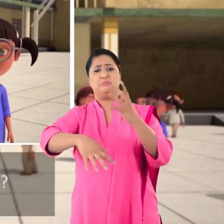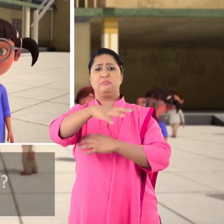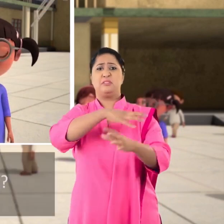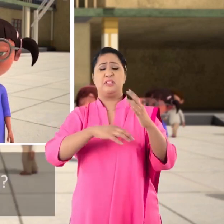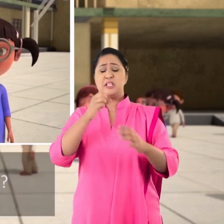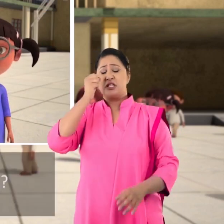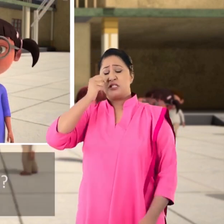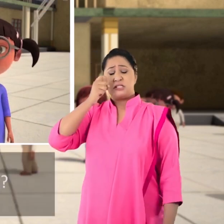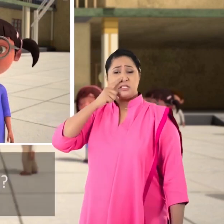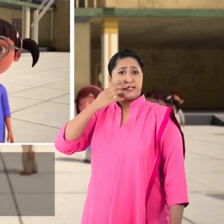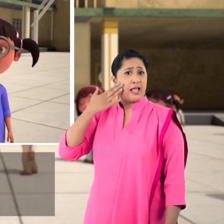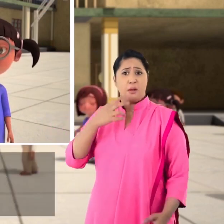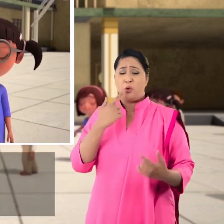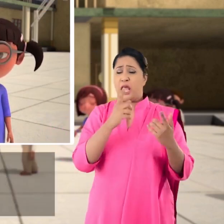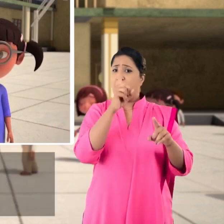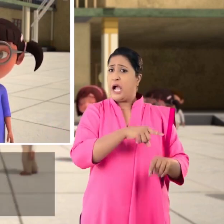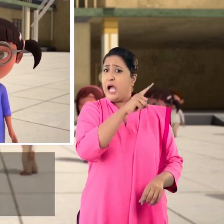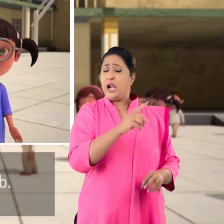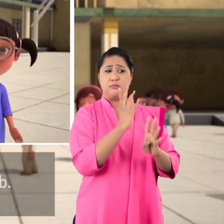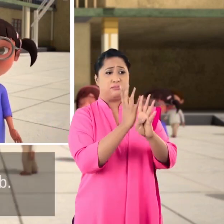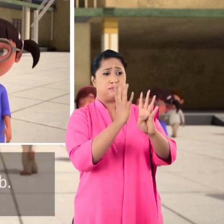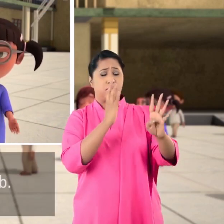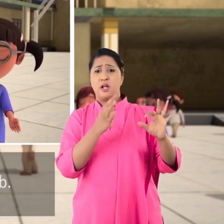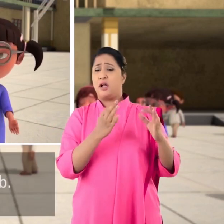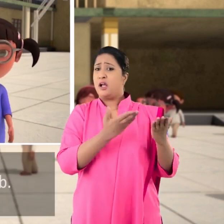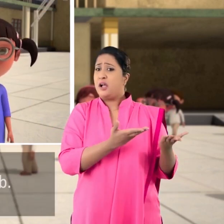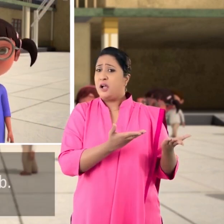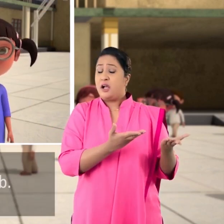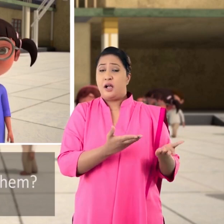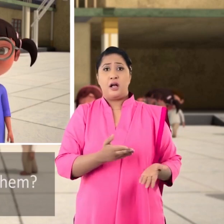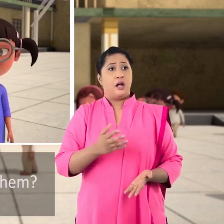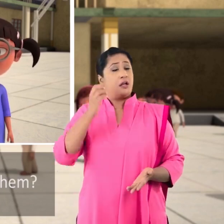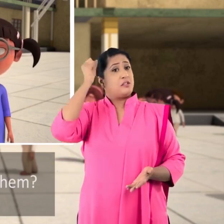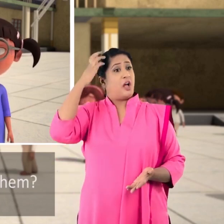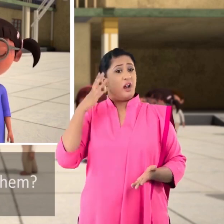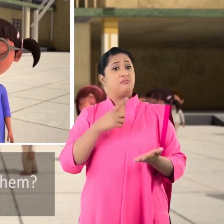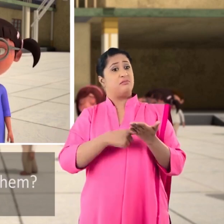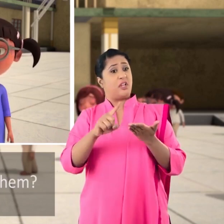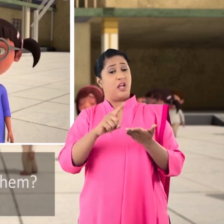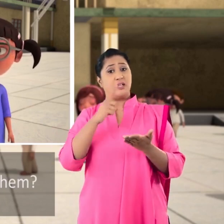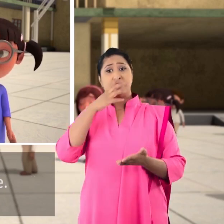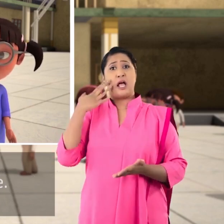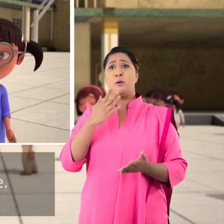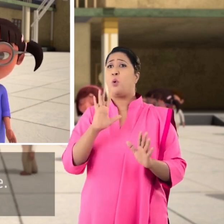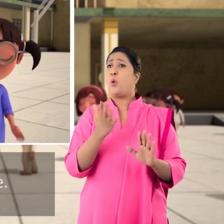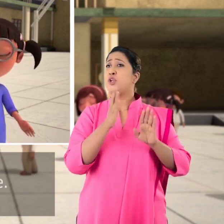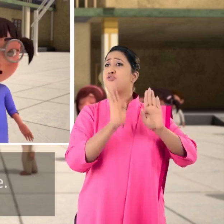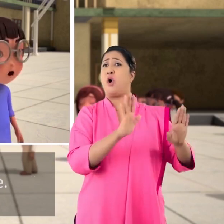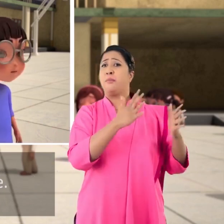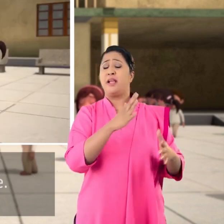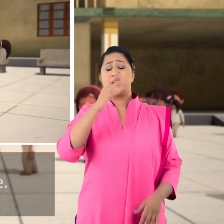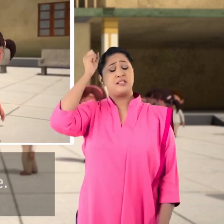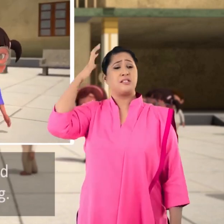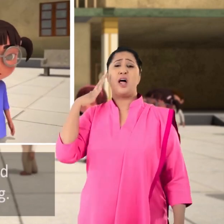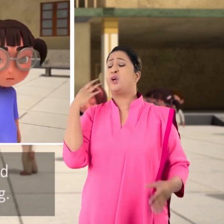ये क्या हो रहा है? इनकी बारी नहीं है। हाँ, पर क्या करें ज़ैनब, कोई इनको रोक क्यों नहीं रहा? चलो रहने